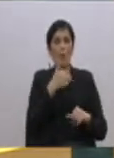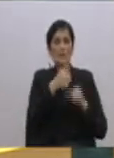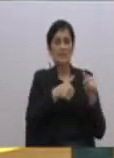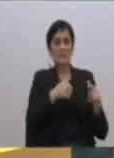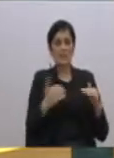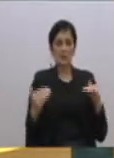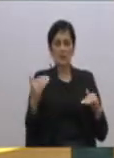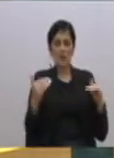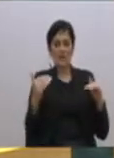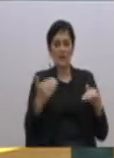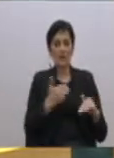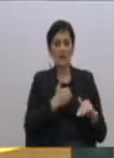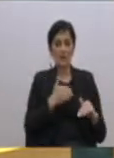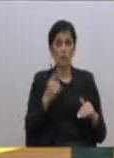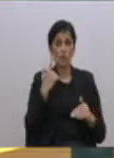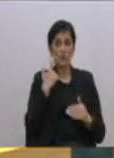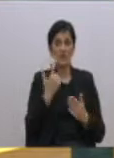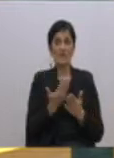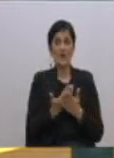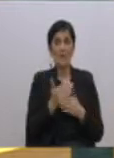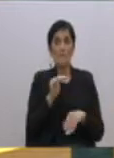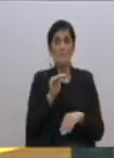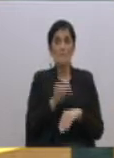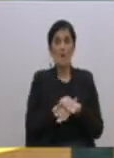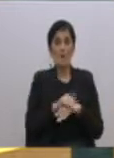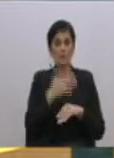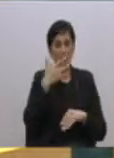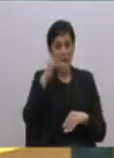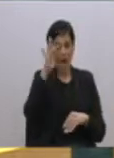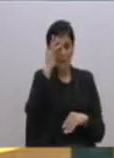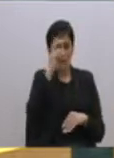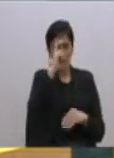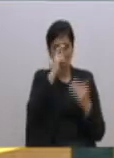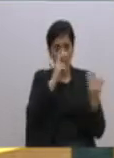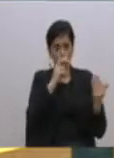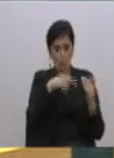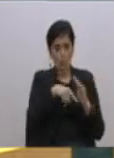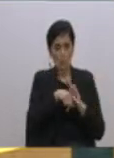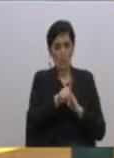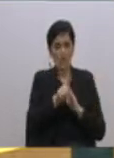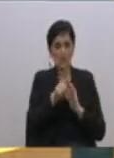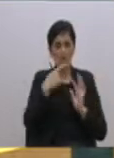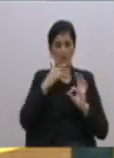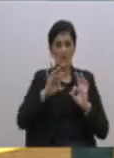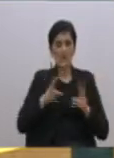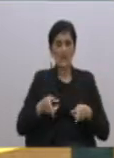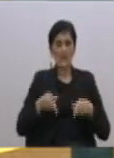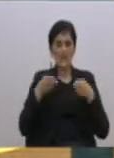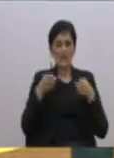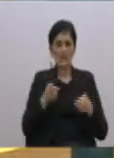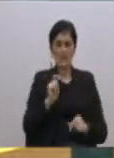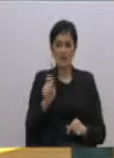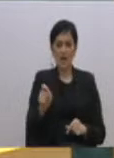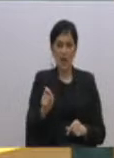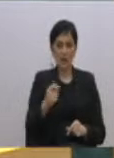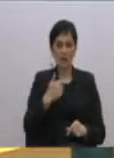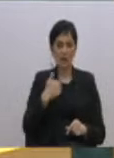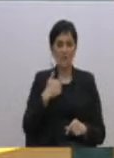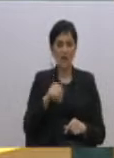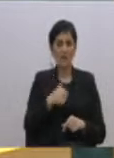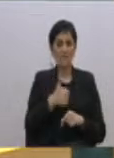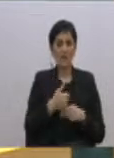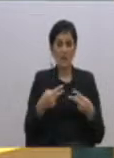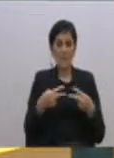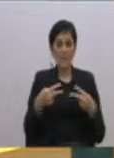o. Intu a sa zresi, trop, hack, dobru, at americii, scheli suplebis mierarian, camut schade buli criminale, vad. Ce din tavari partneri